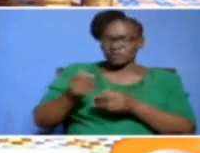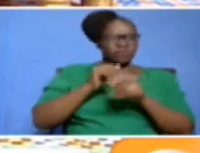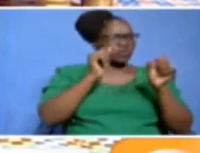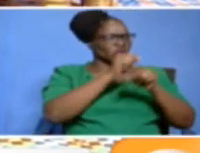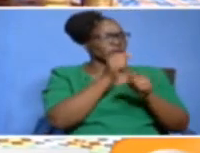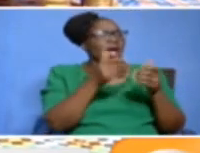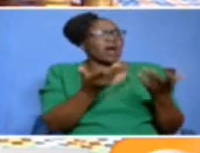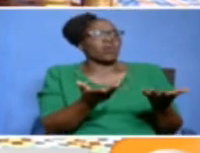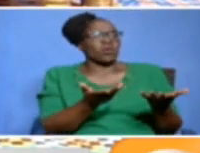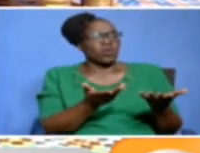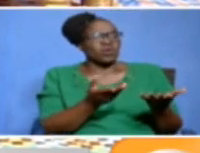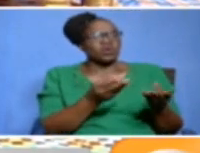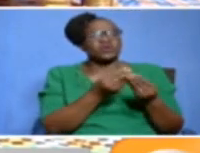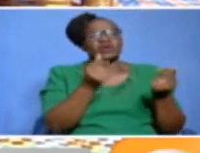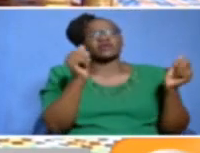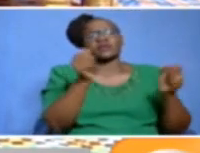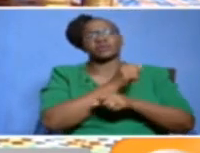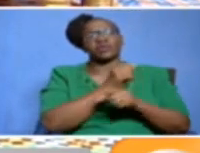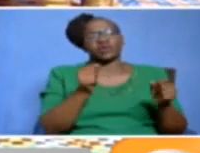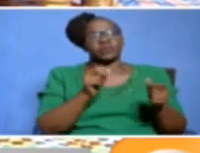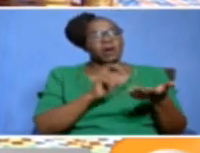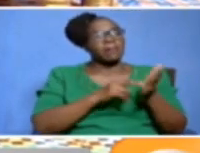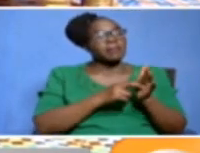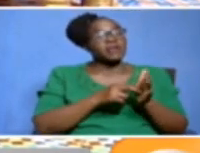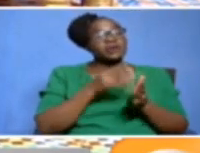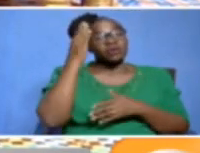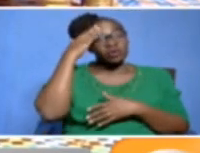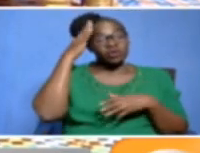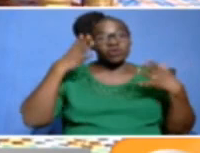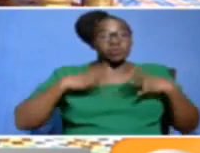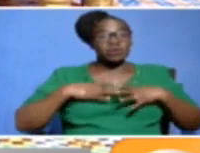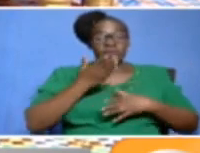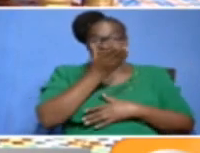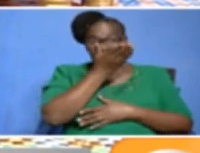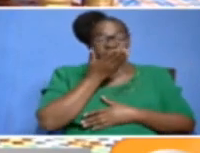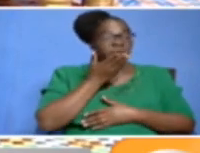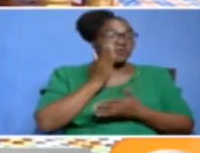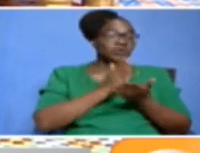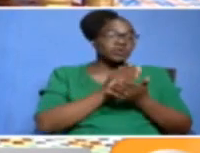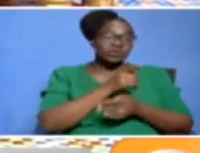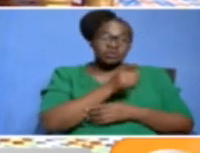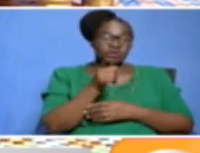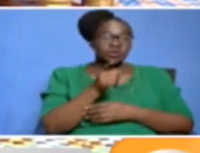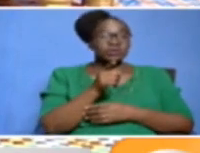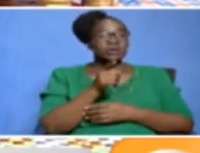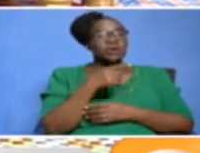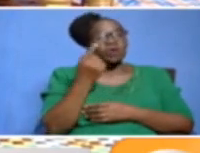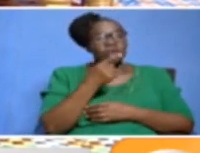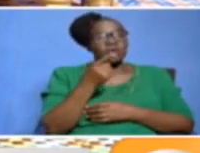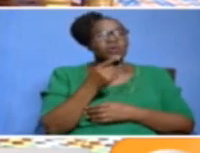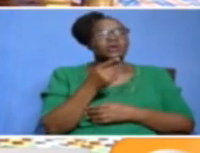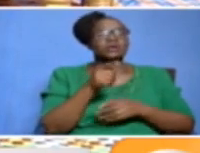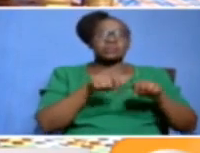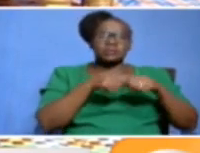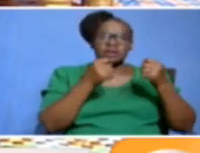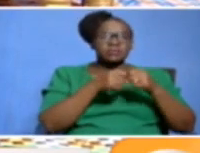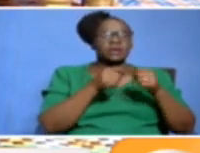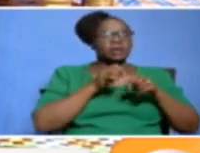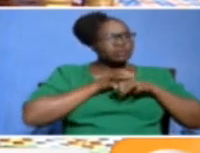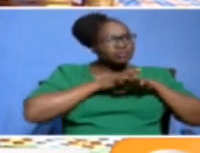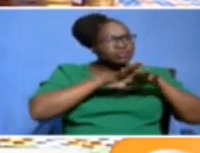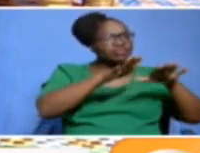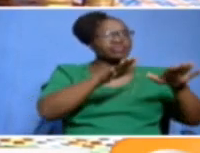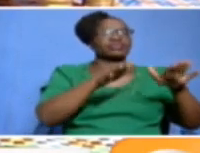pale. Unaona? Sasa yule wajua watu wengine si wasemi vibaya, lakini wengine kwao ni kuedekeza ubaya